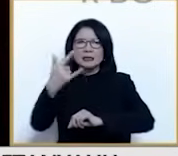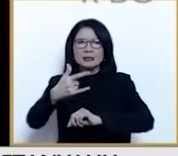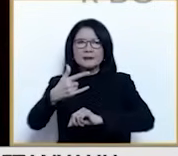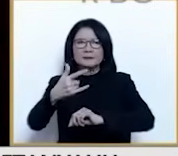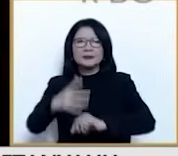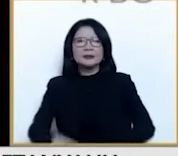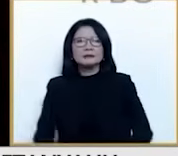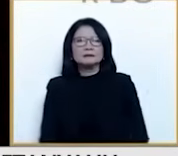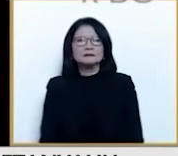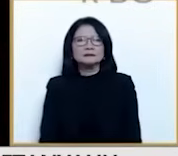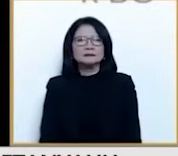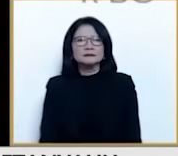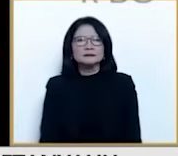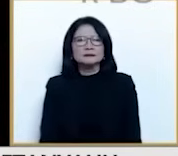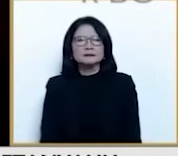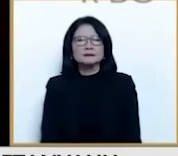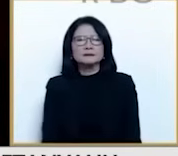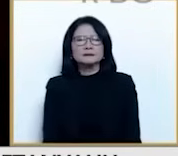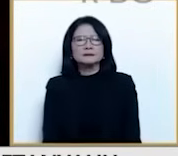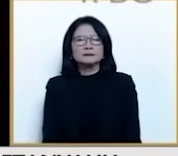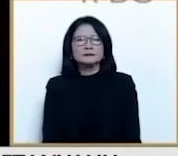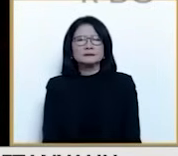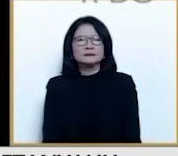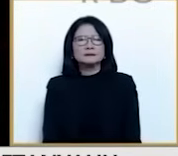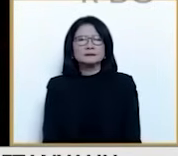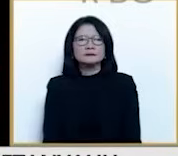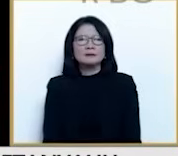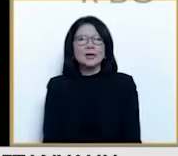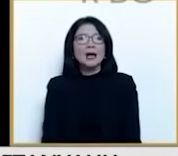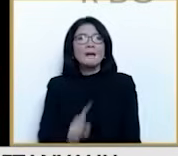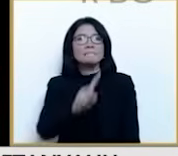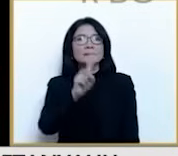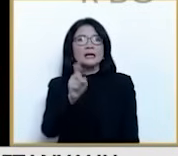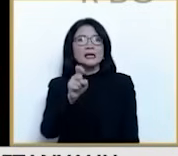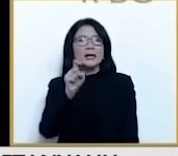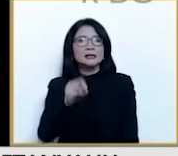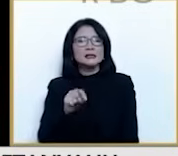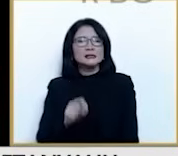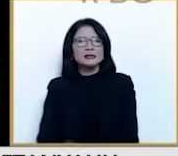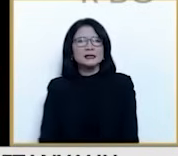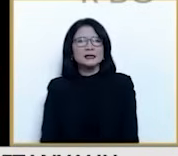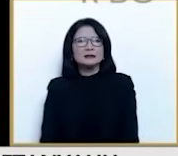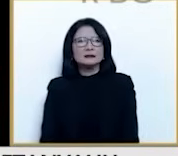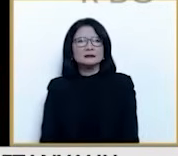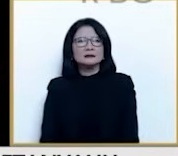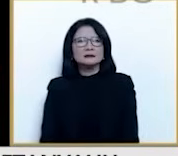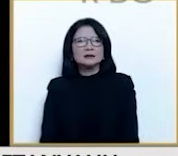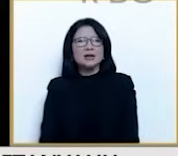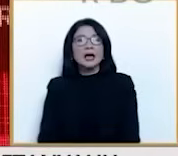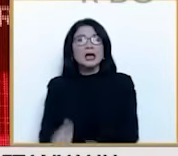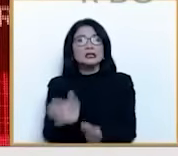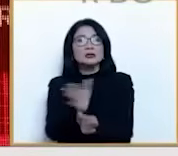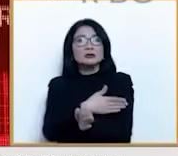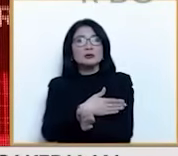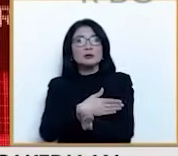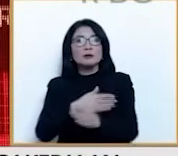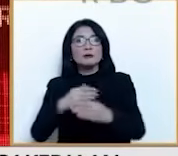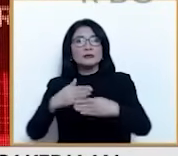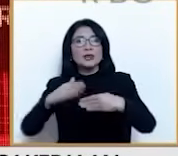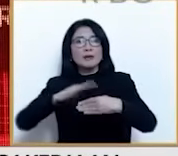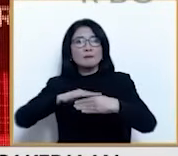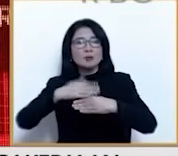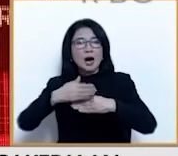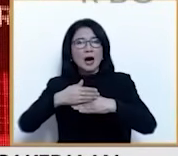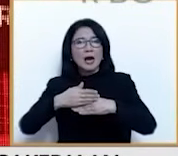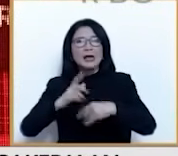subtema yang sudah dipilih. Dan pertanyaan ini sebelum saya buka amplopnya, kembali kami